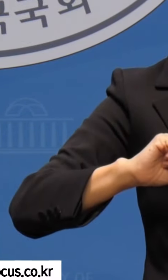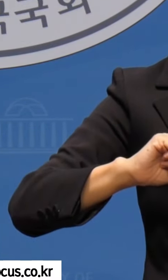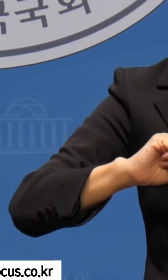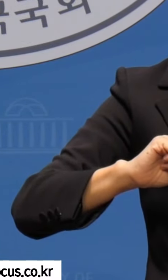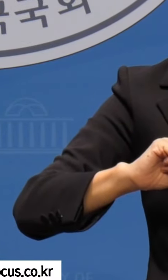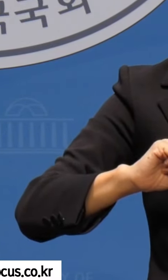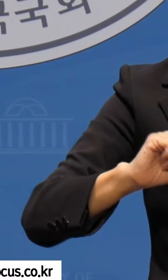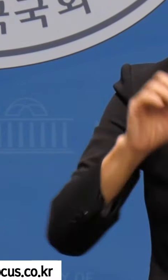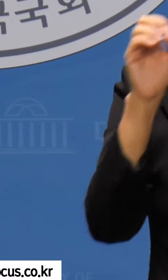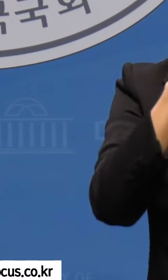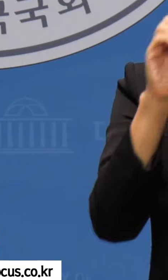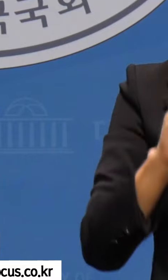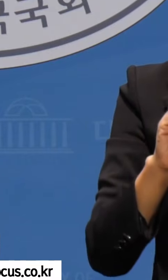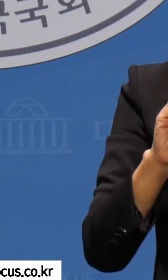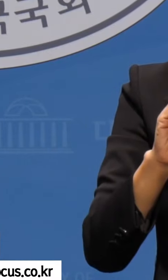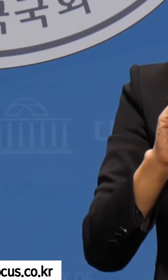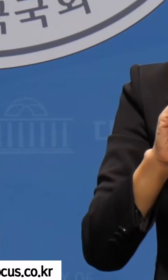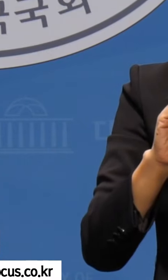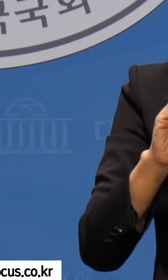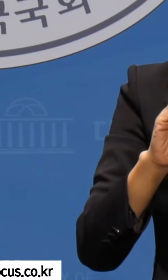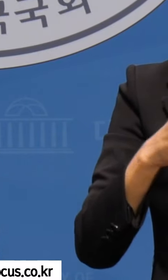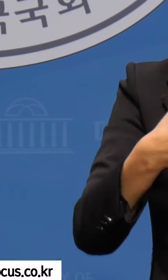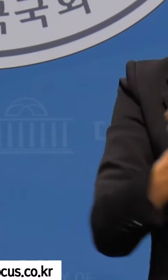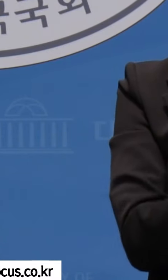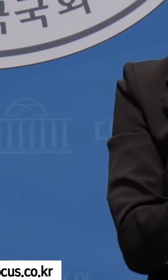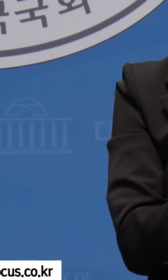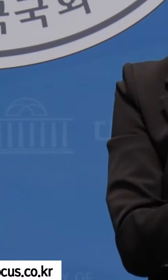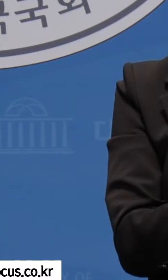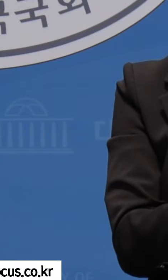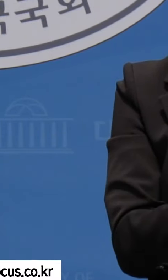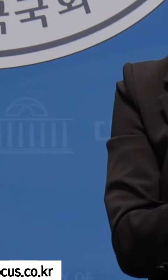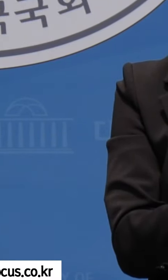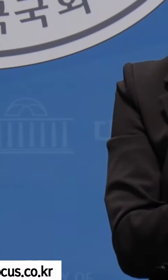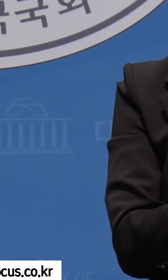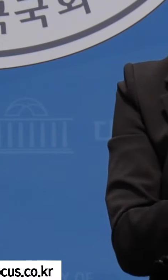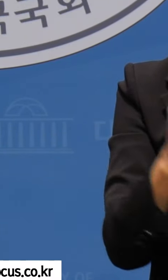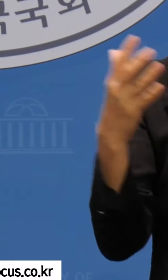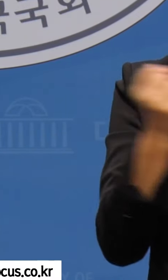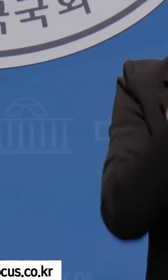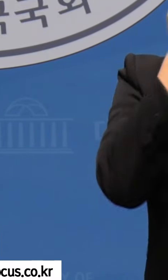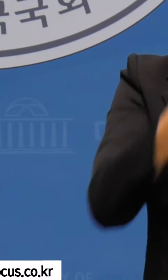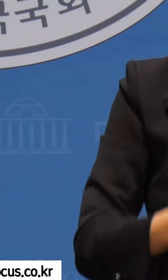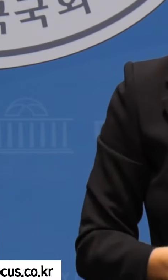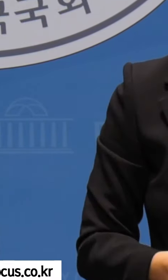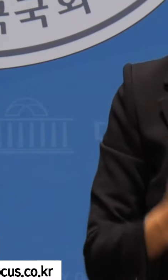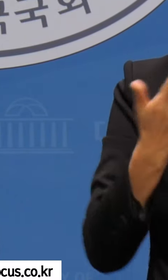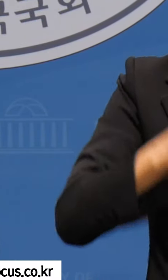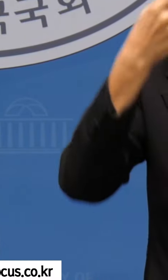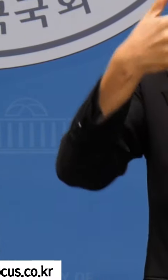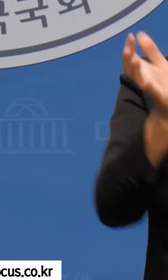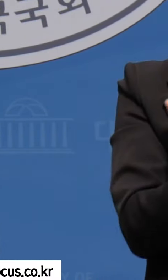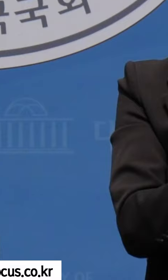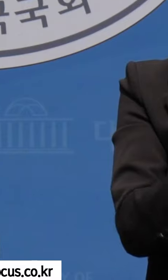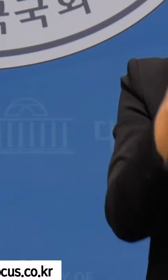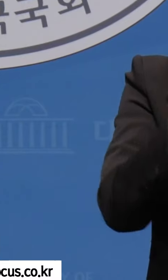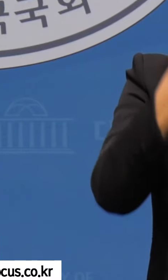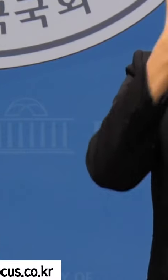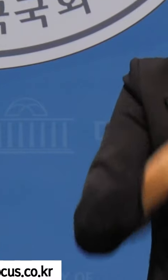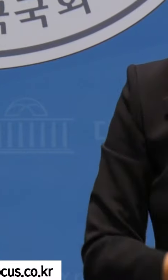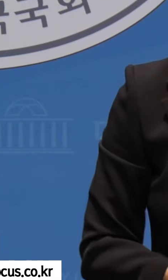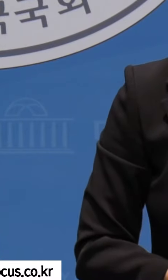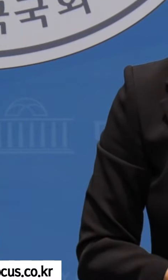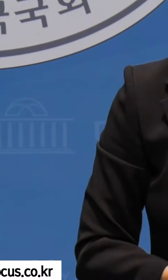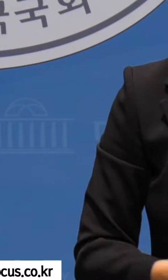30% 이상의 정당 지지율 30% 이상을 받는 정당 개혁 신당을 만들 수